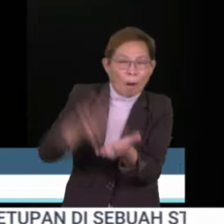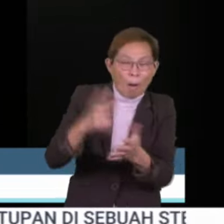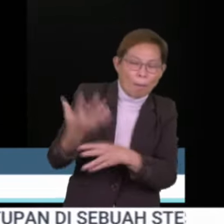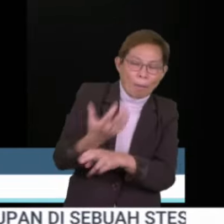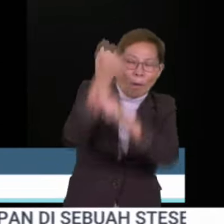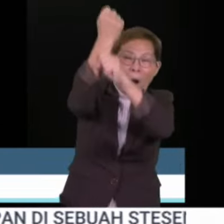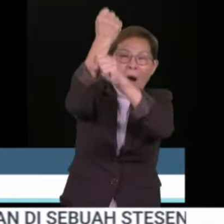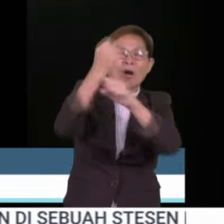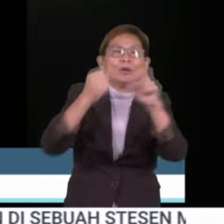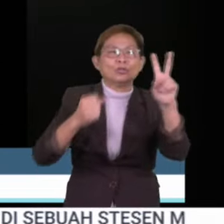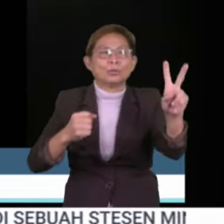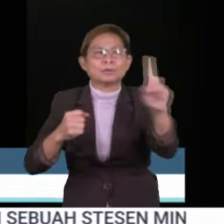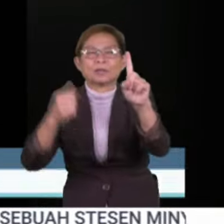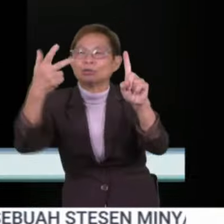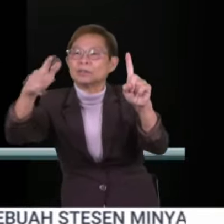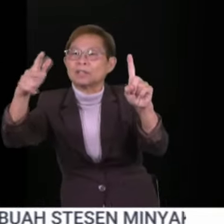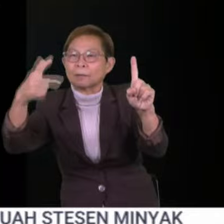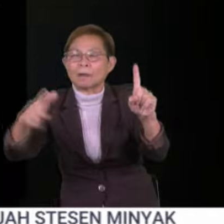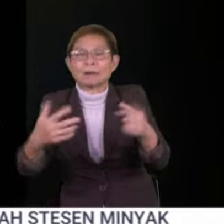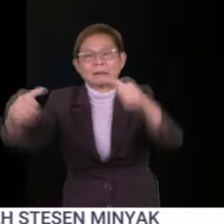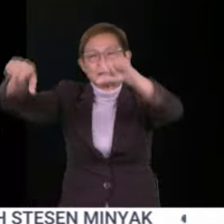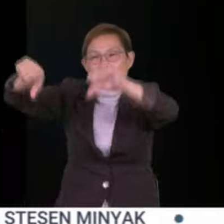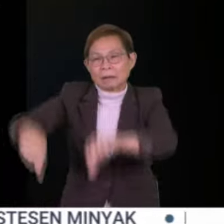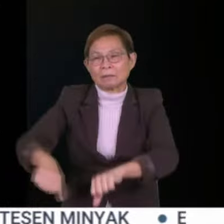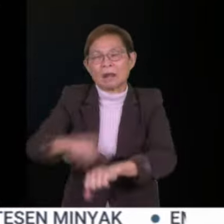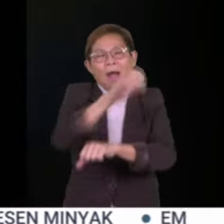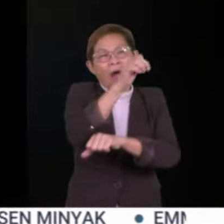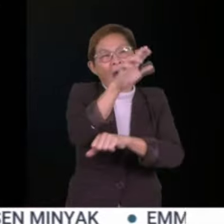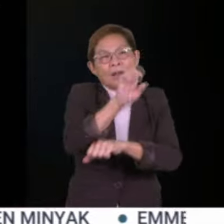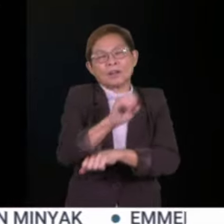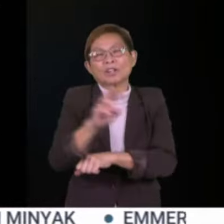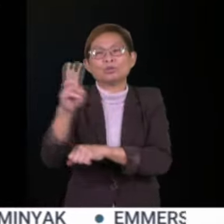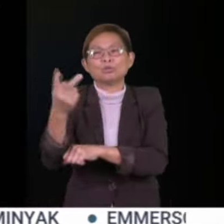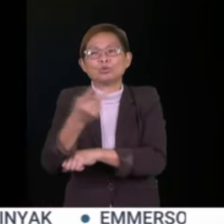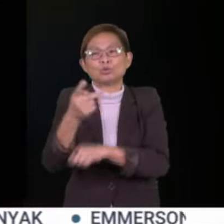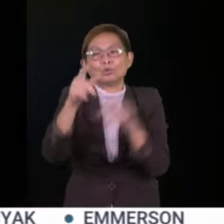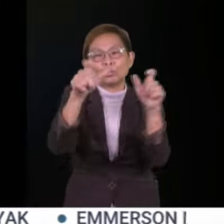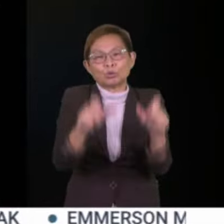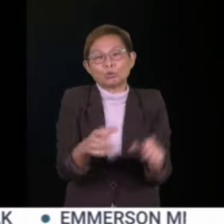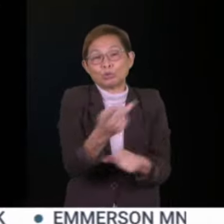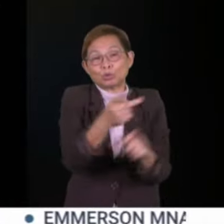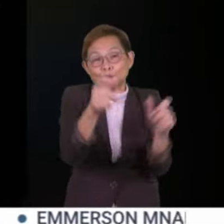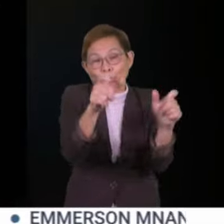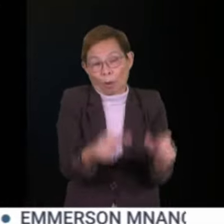dengan kemenangan 21 13 kekalahan ini menyebabkan Eren Gangsa